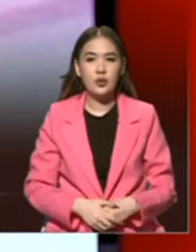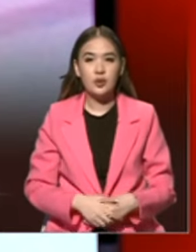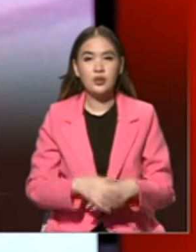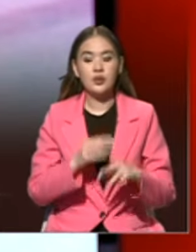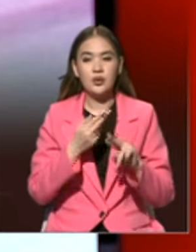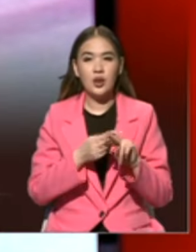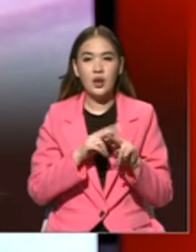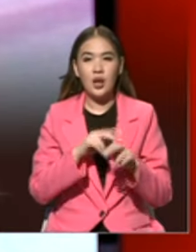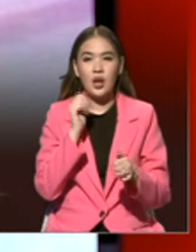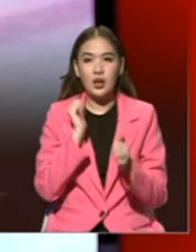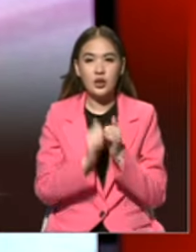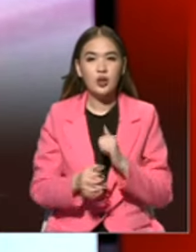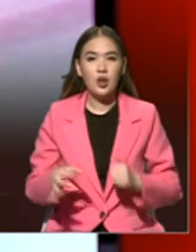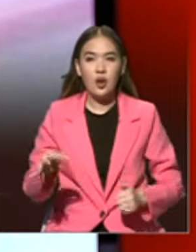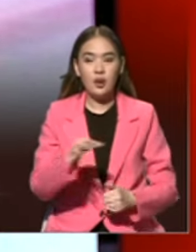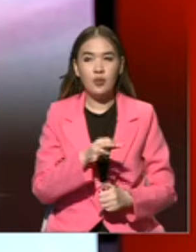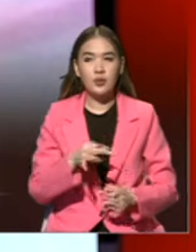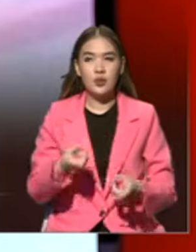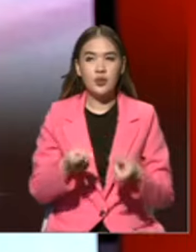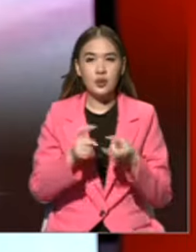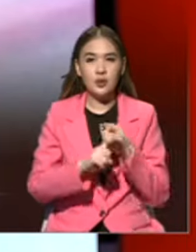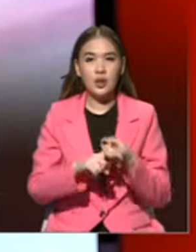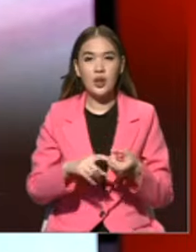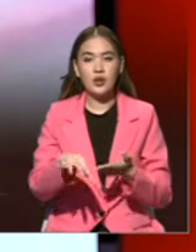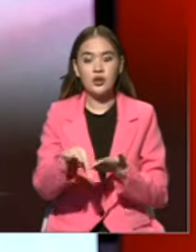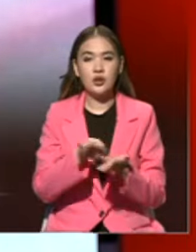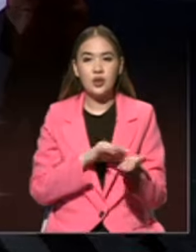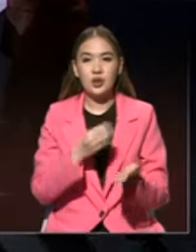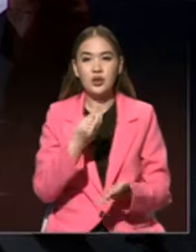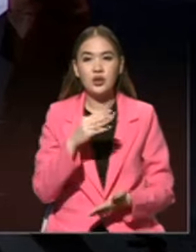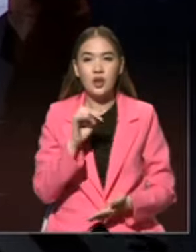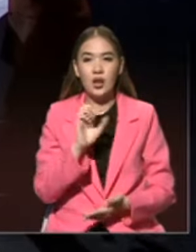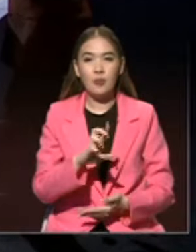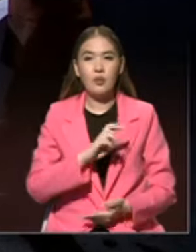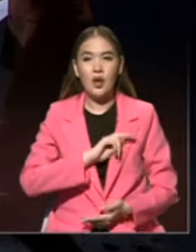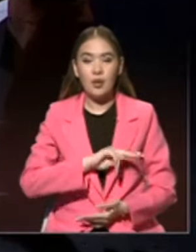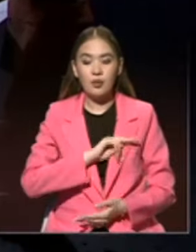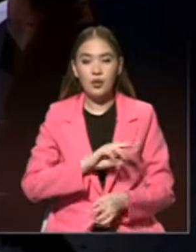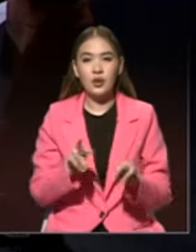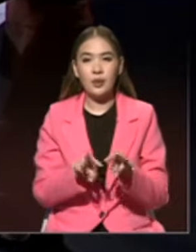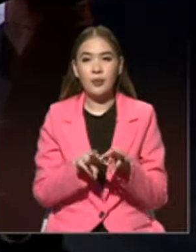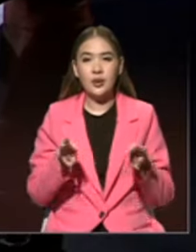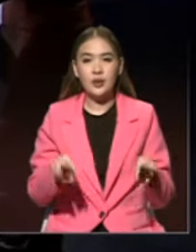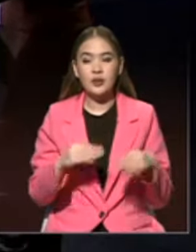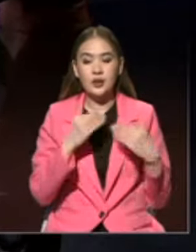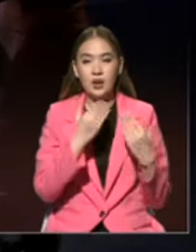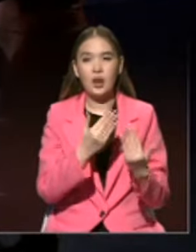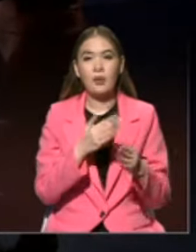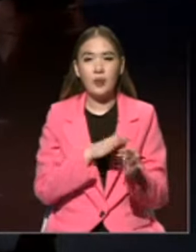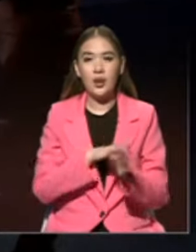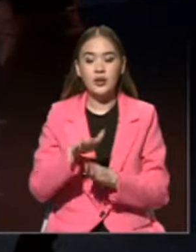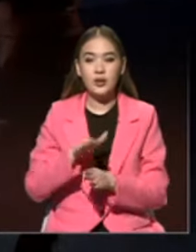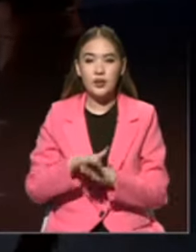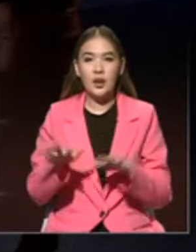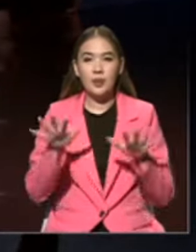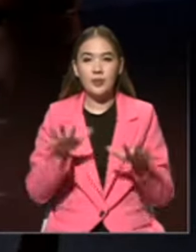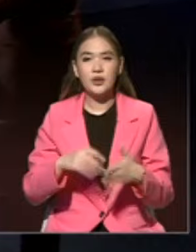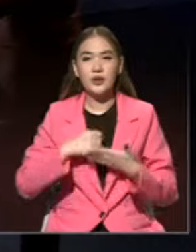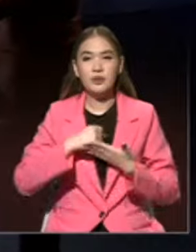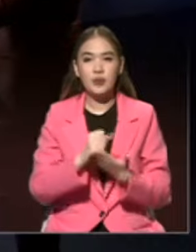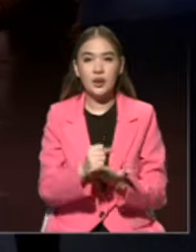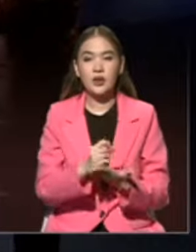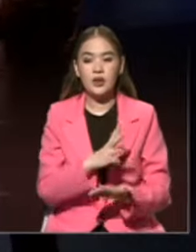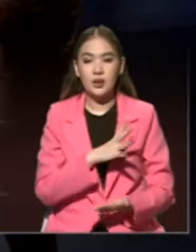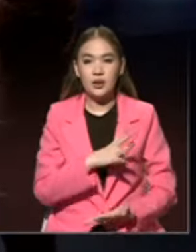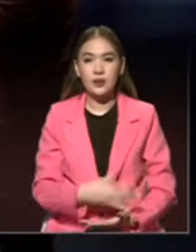Әрбір облыстың деңгейінде де осындай жедел штабтар жұмыс істеп жатыр. Министрліктің бағынысты ұйымдарымен бекітілген.